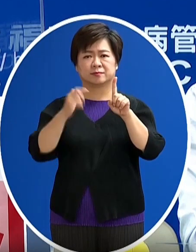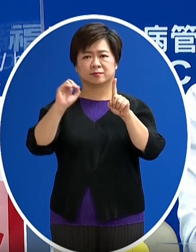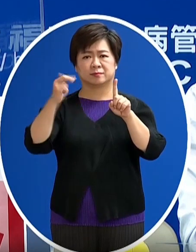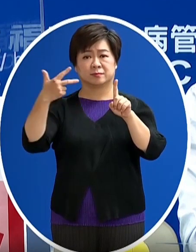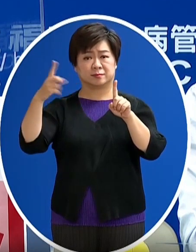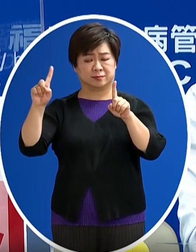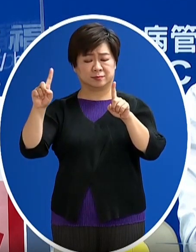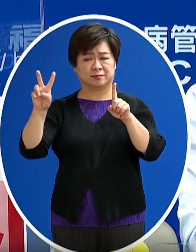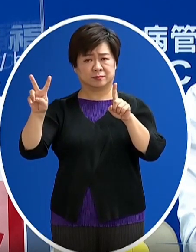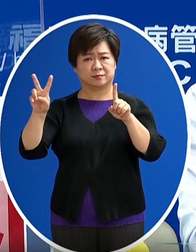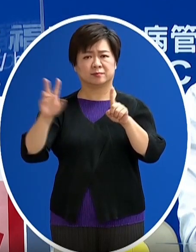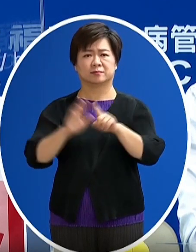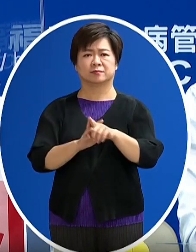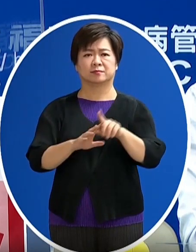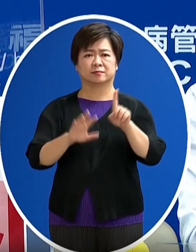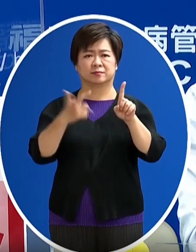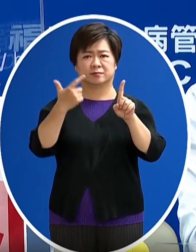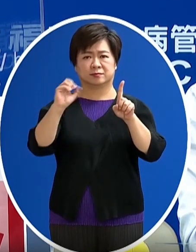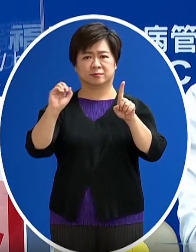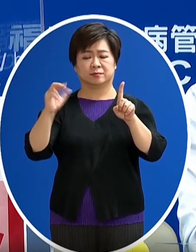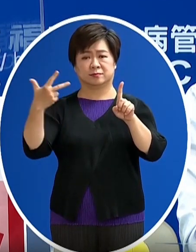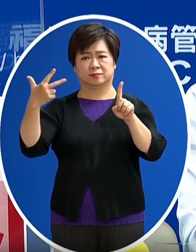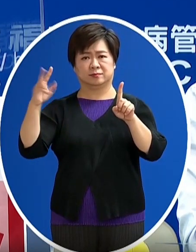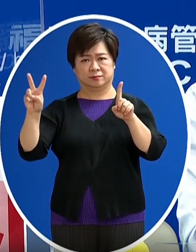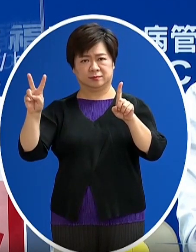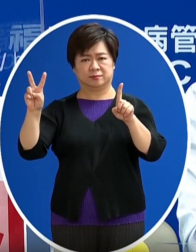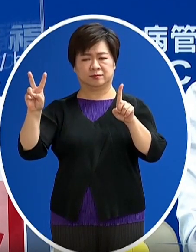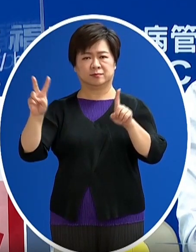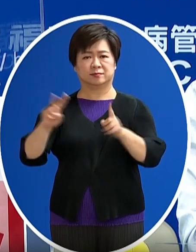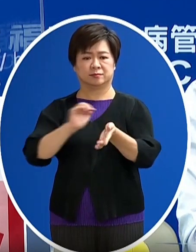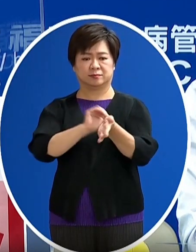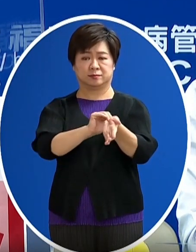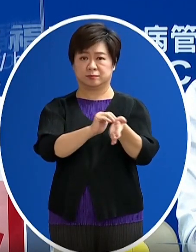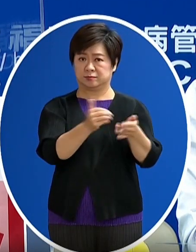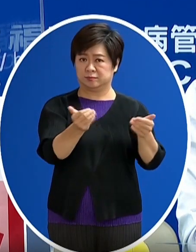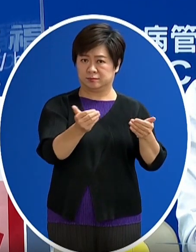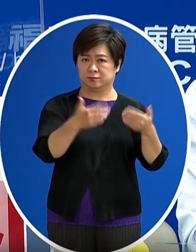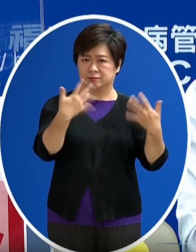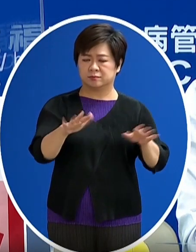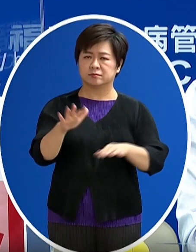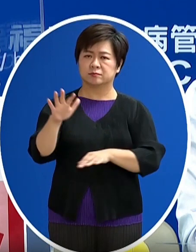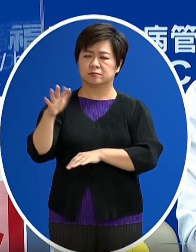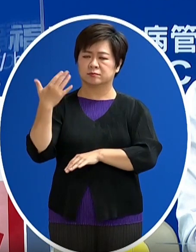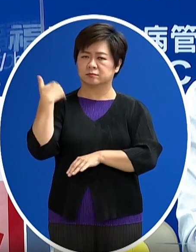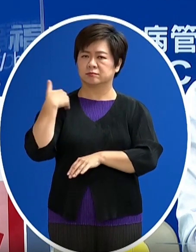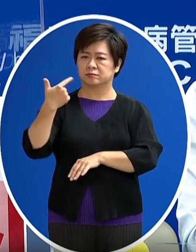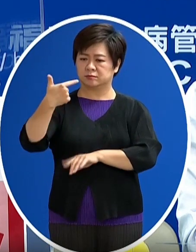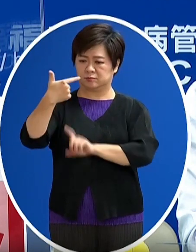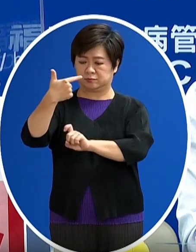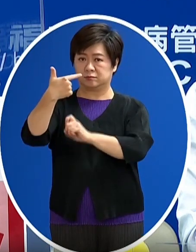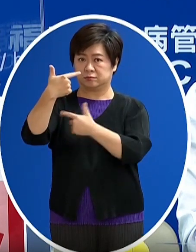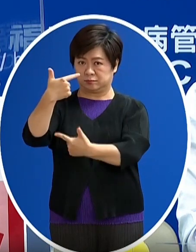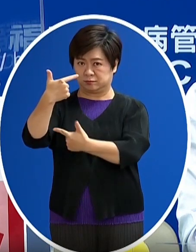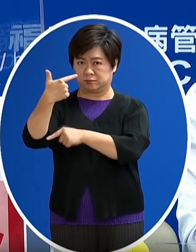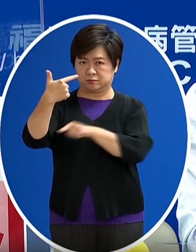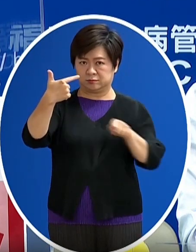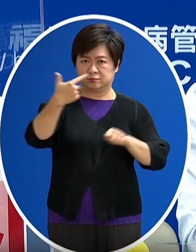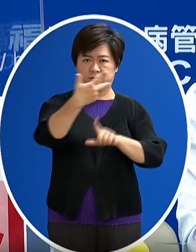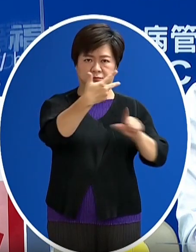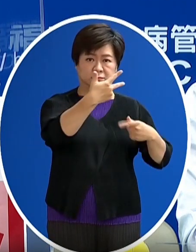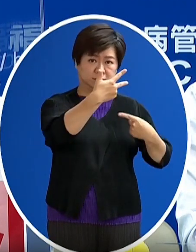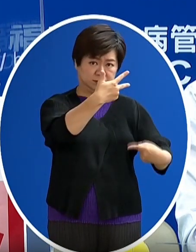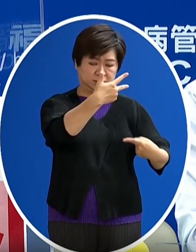16072，按16072，他曾经在医院里面住院过，应该是在6月16到7月1